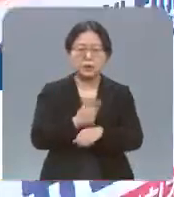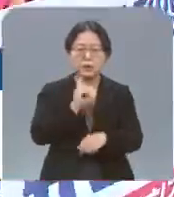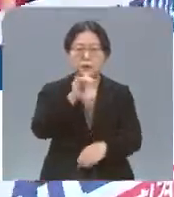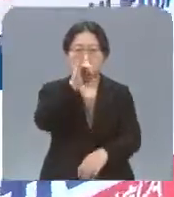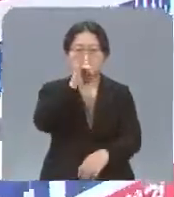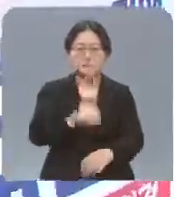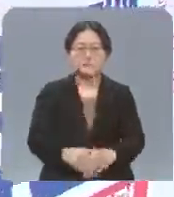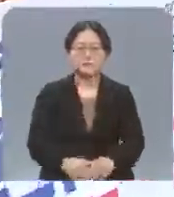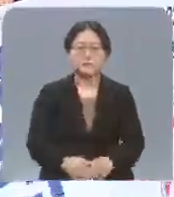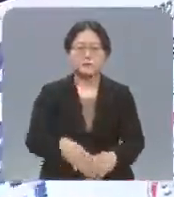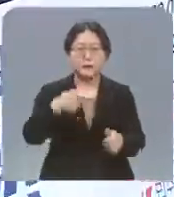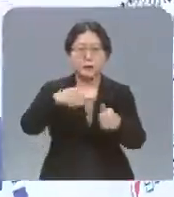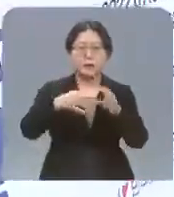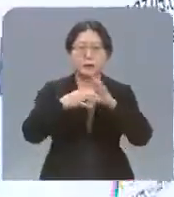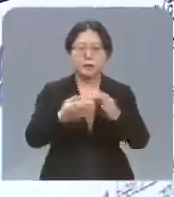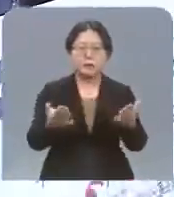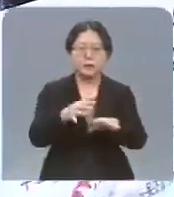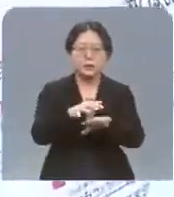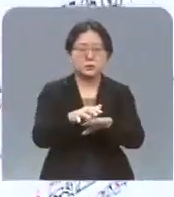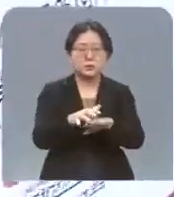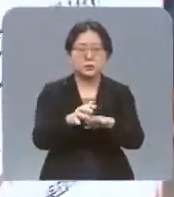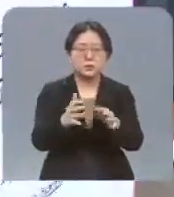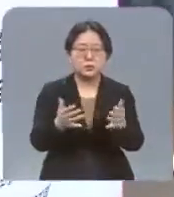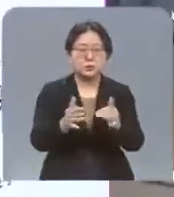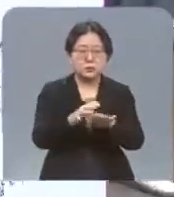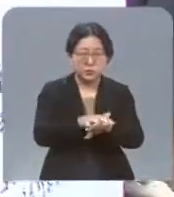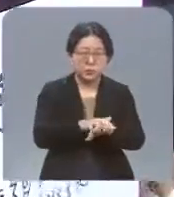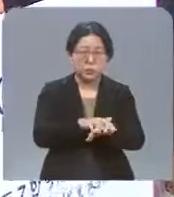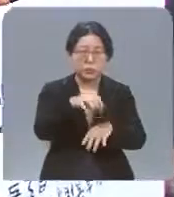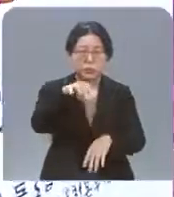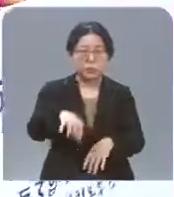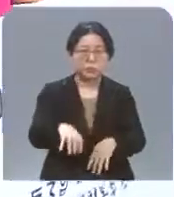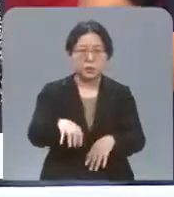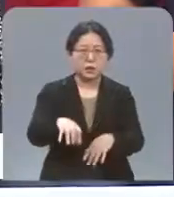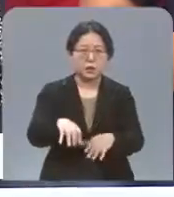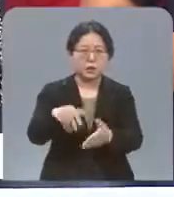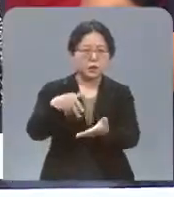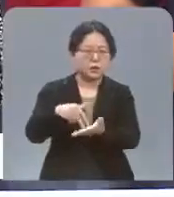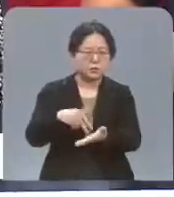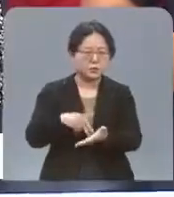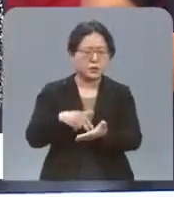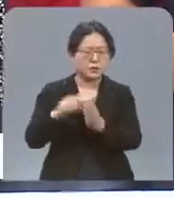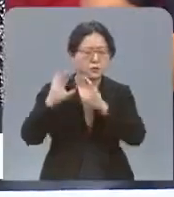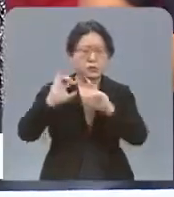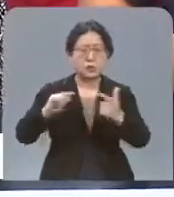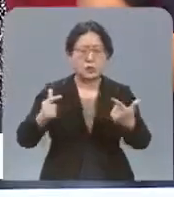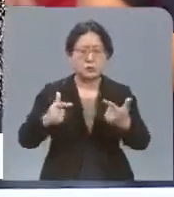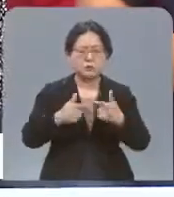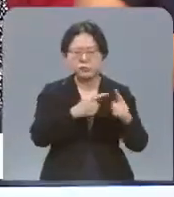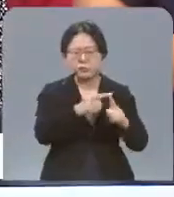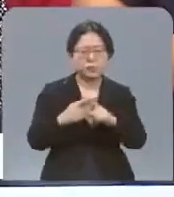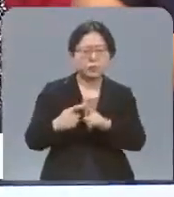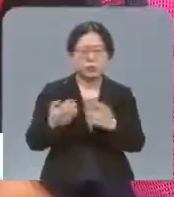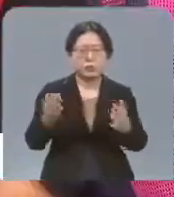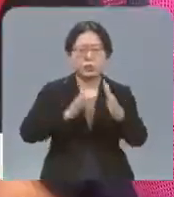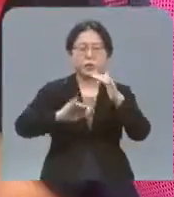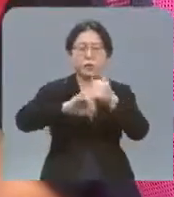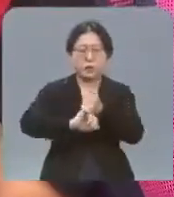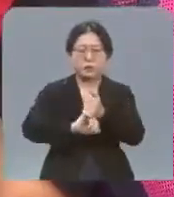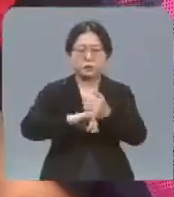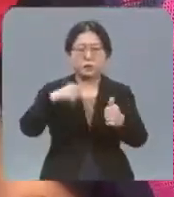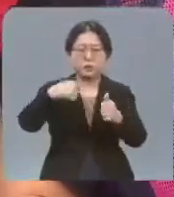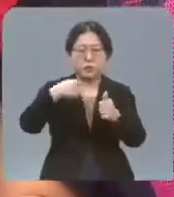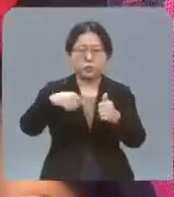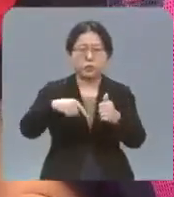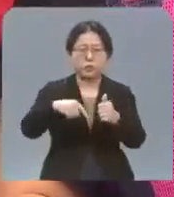있습니다. 교육 관련 노동자들은 현장의 목소리를 반영하지 않는 밀어붙이기식 공약 추진은 결국 교육의 질